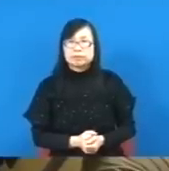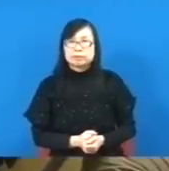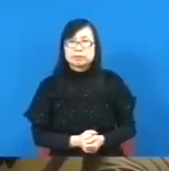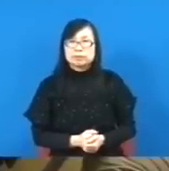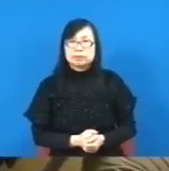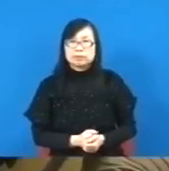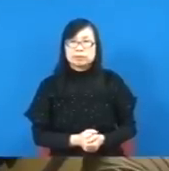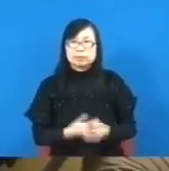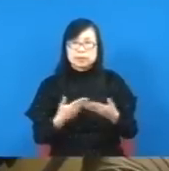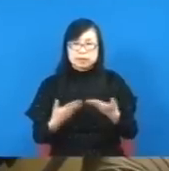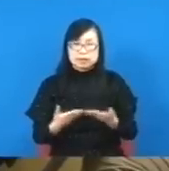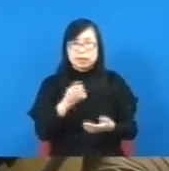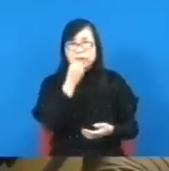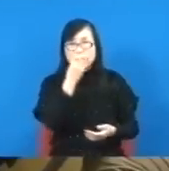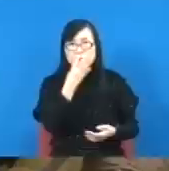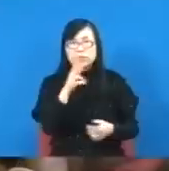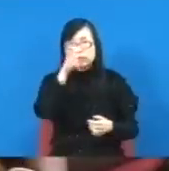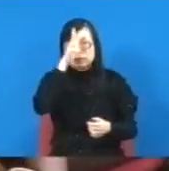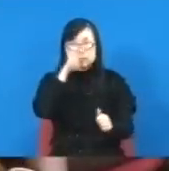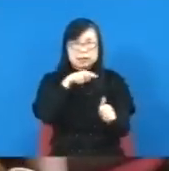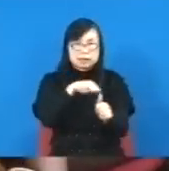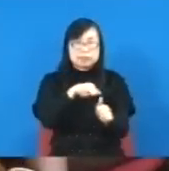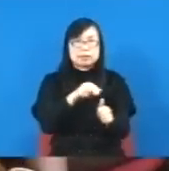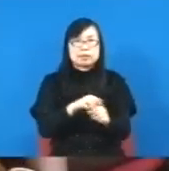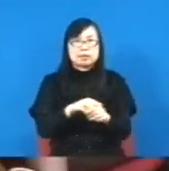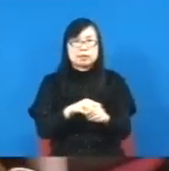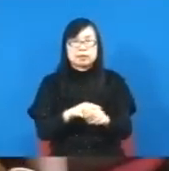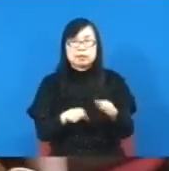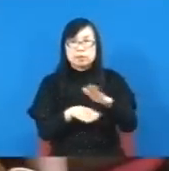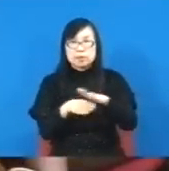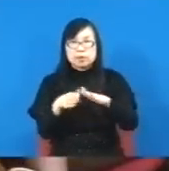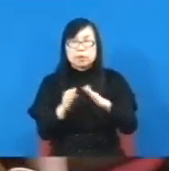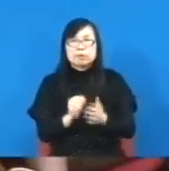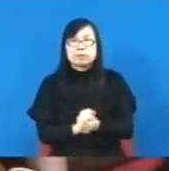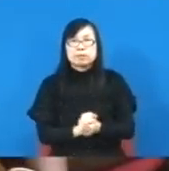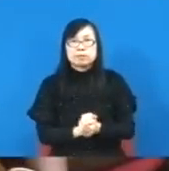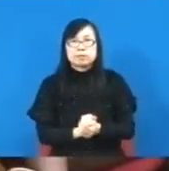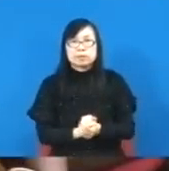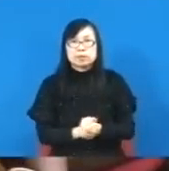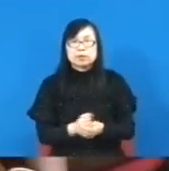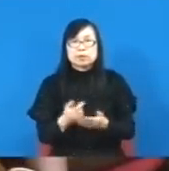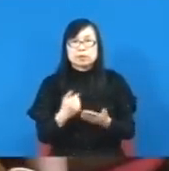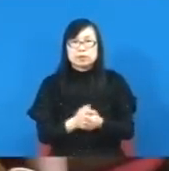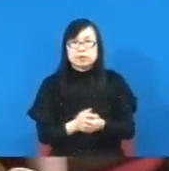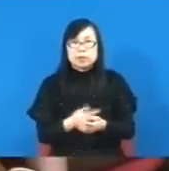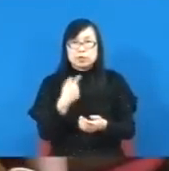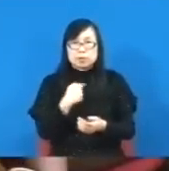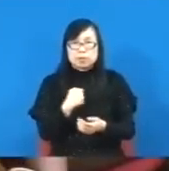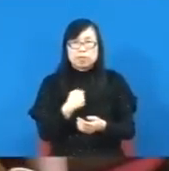係而家成個香港嘅政治嘅格局就係順我者昌，逆我者